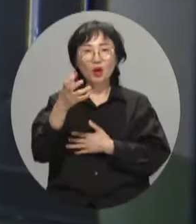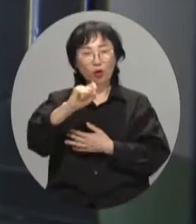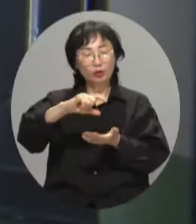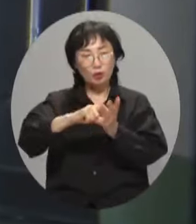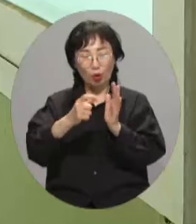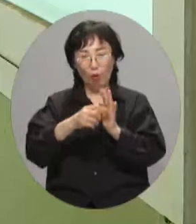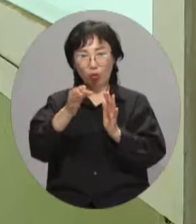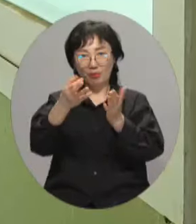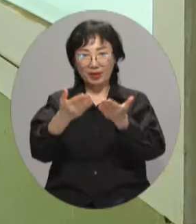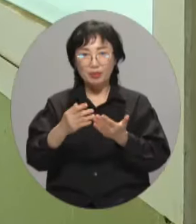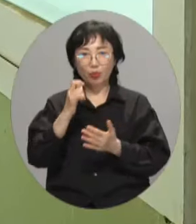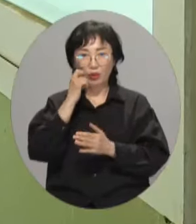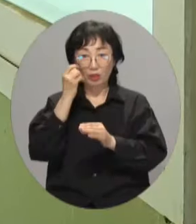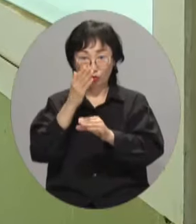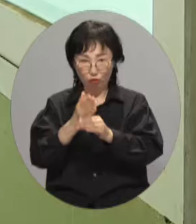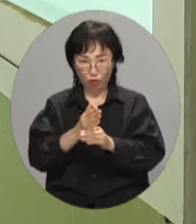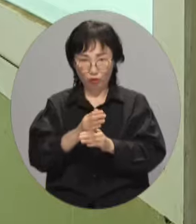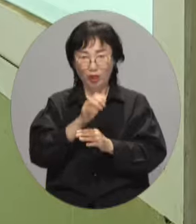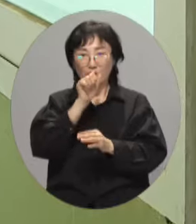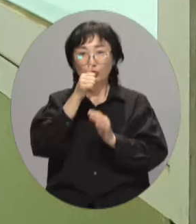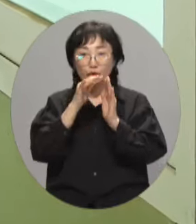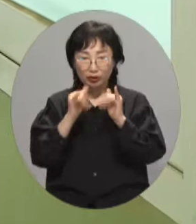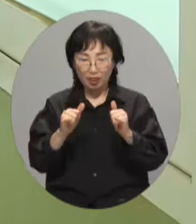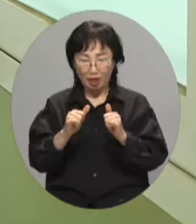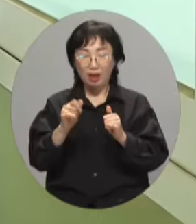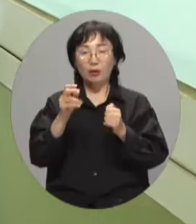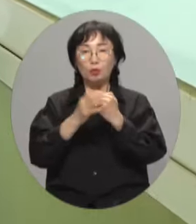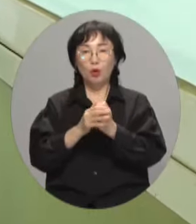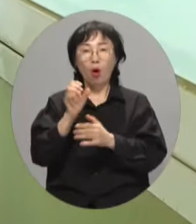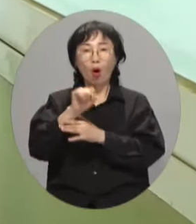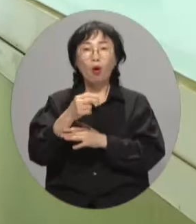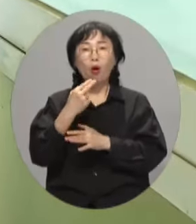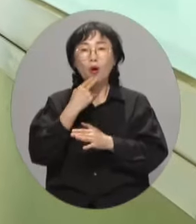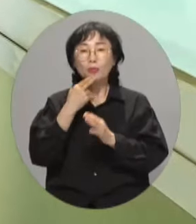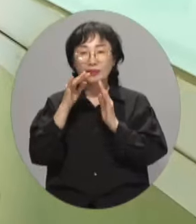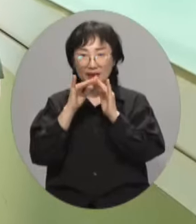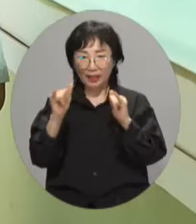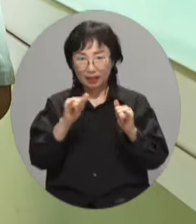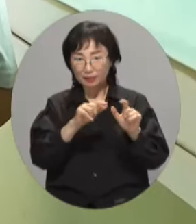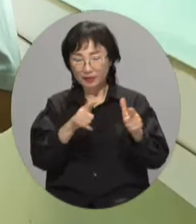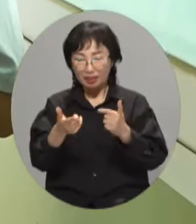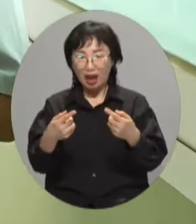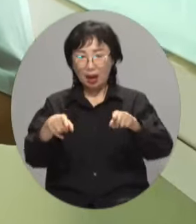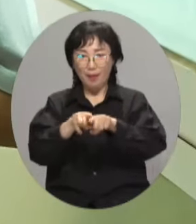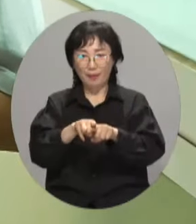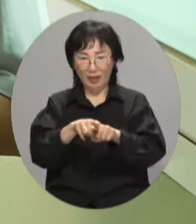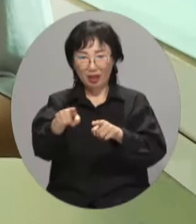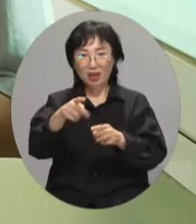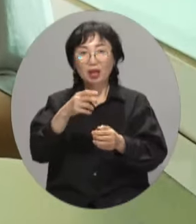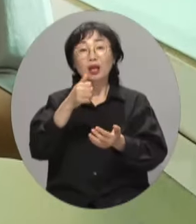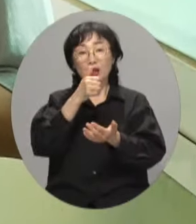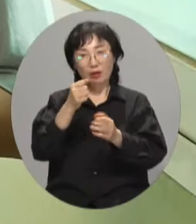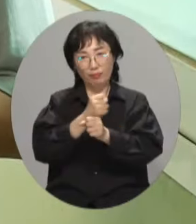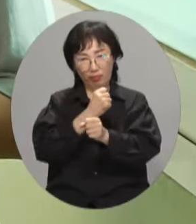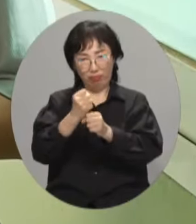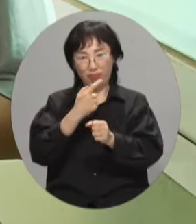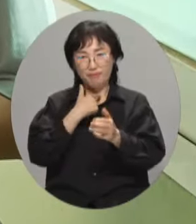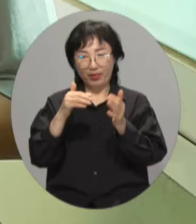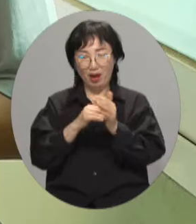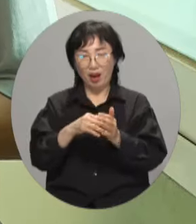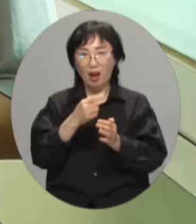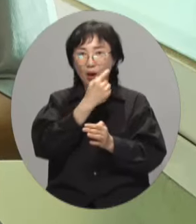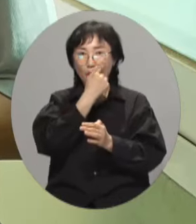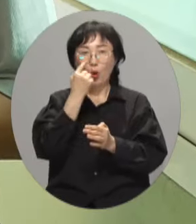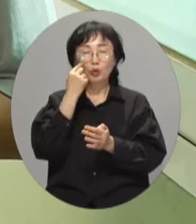추산됩니다. 공인중개사와 무허가 보증보험업자 3명도 함께 범행에 가담했습니다. 이들은 보증보험에